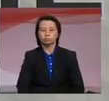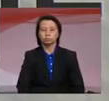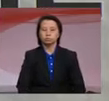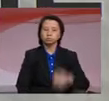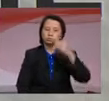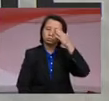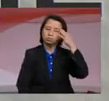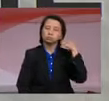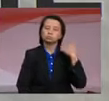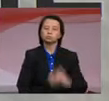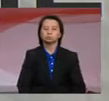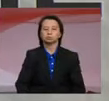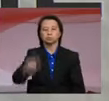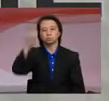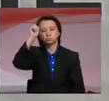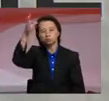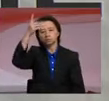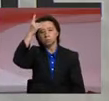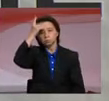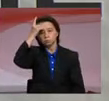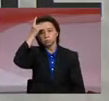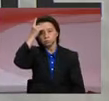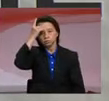Assalamualaikum, Datuk.